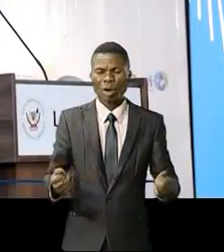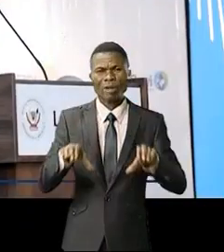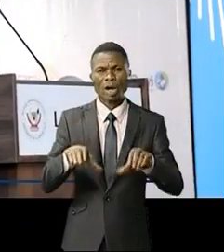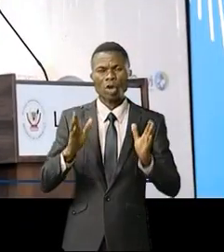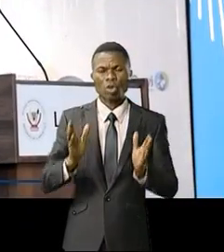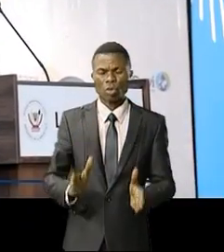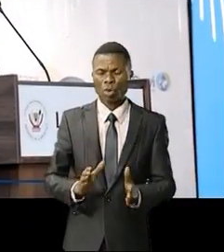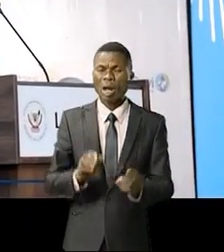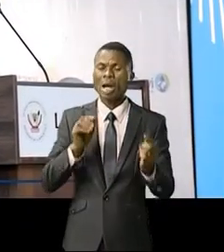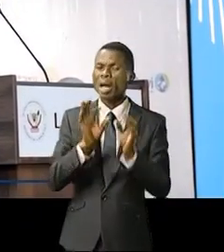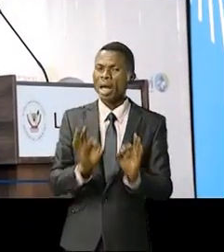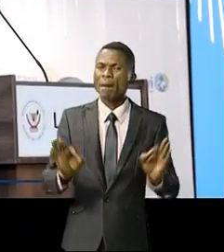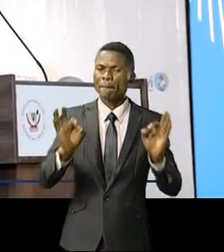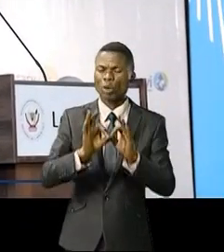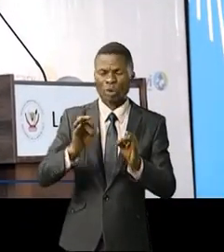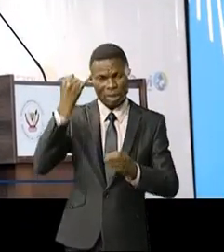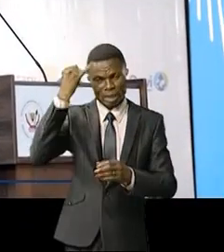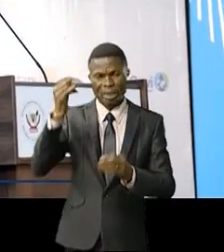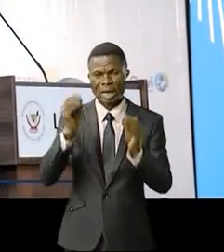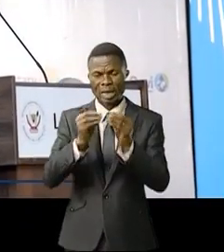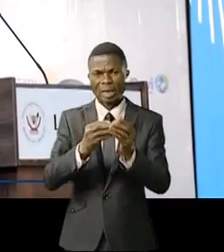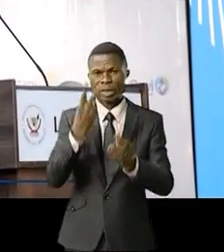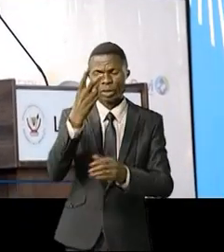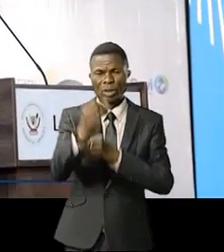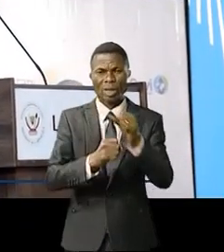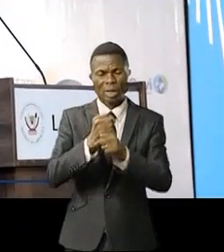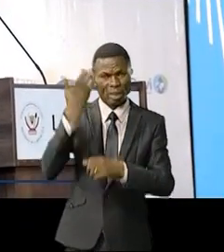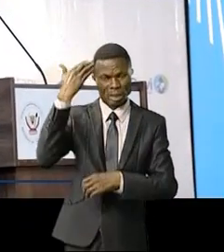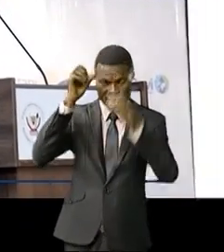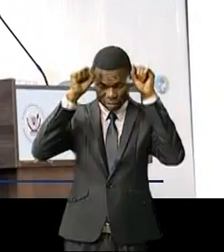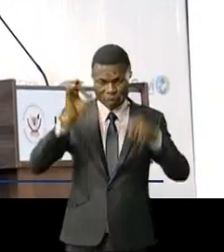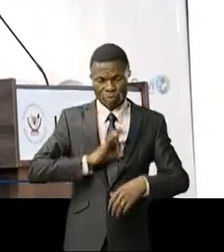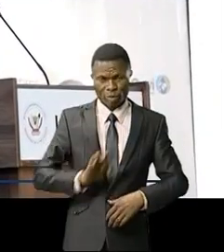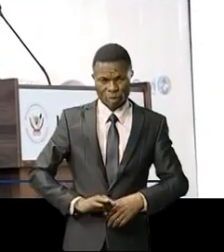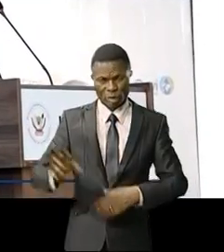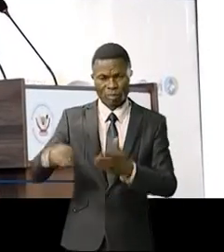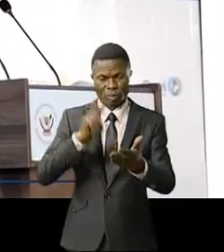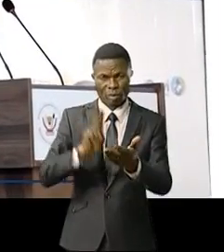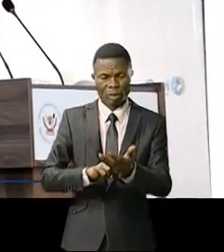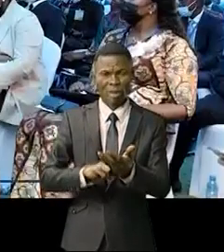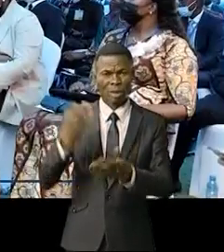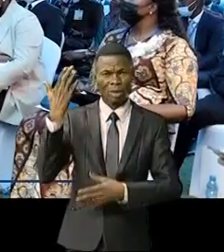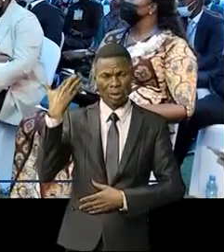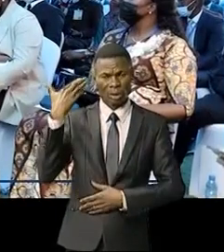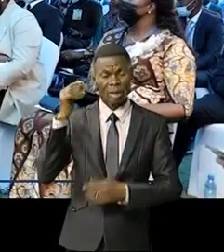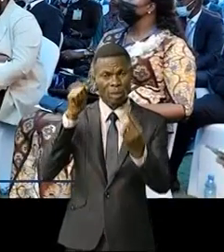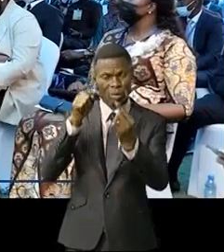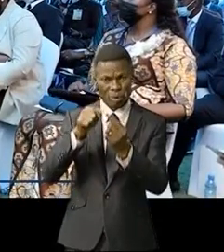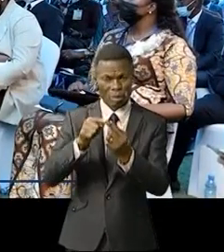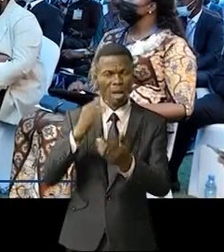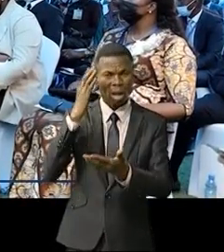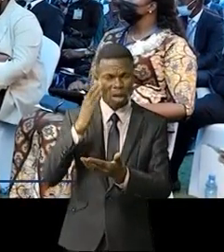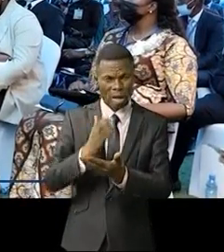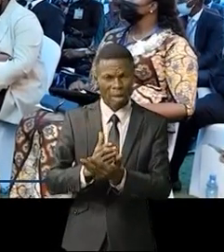c'est l'essentiel de la déclaration signée il y a 2 ans par le chef de l'État Félix-Antoine Tshisekedi Tshilombo, objectif qui